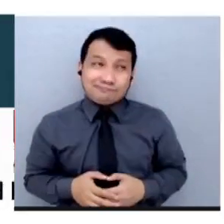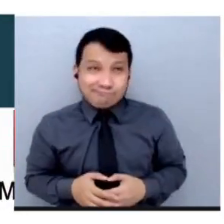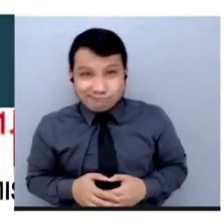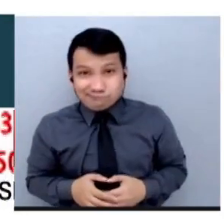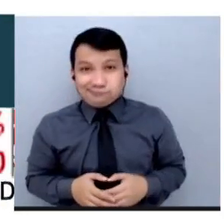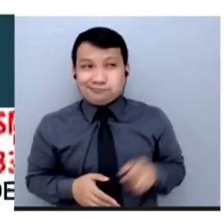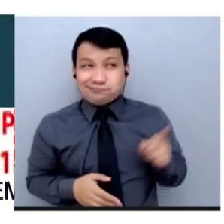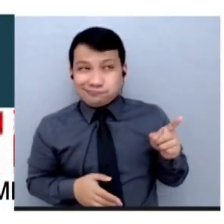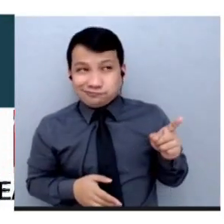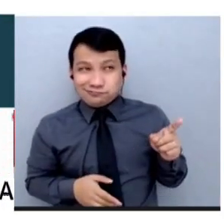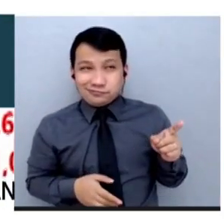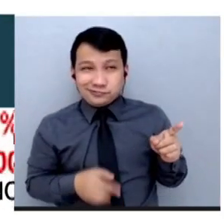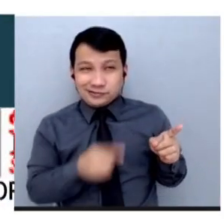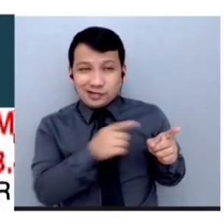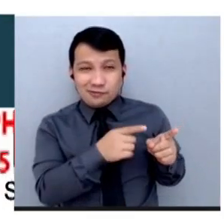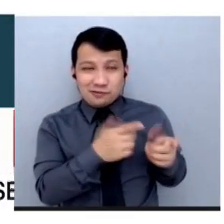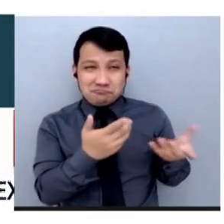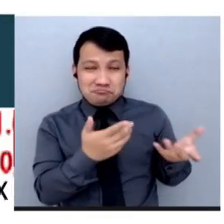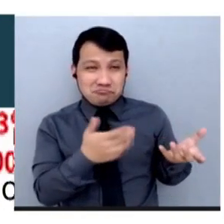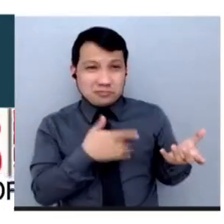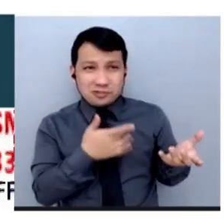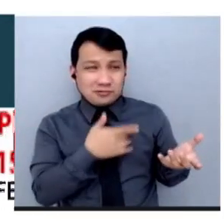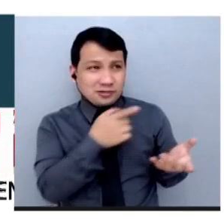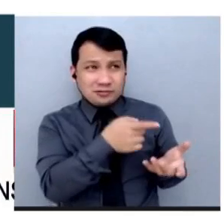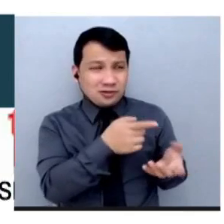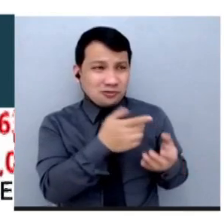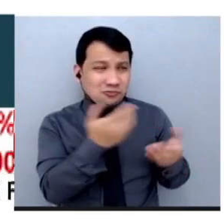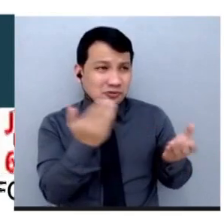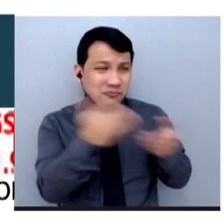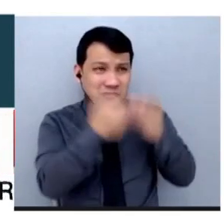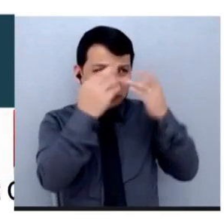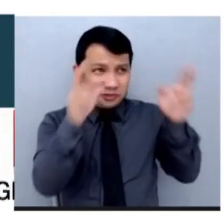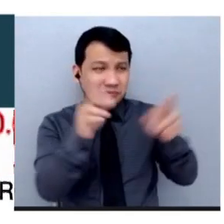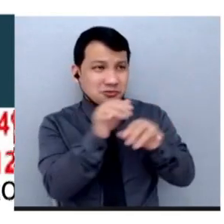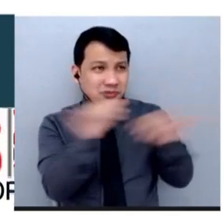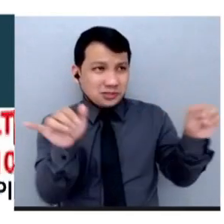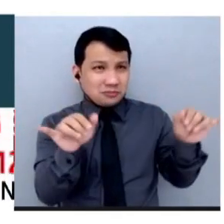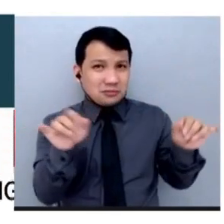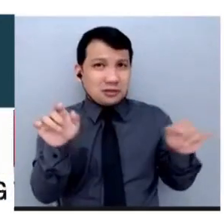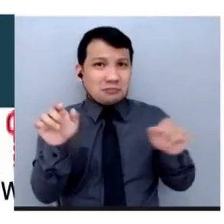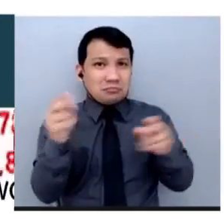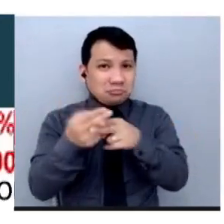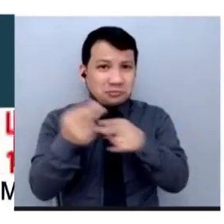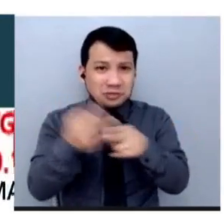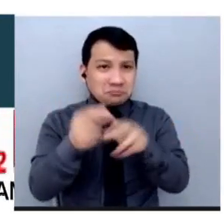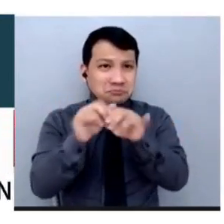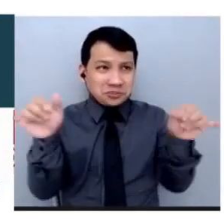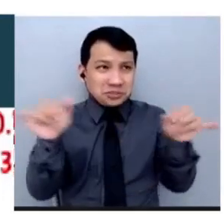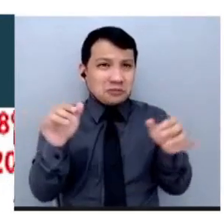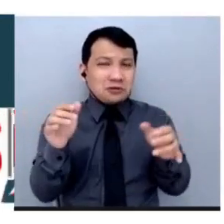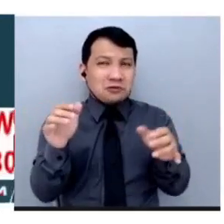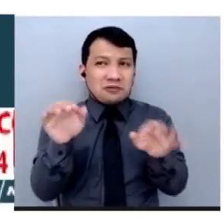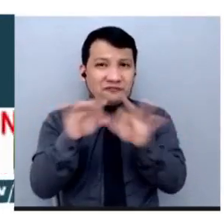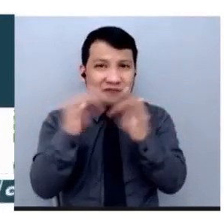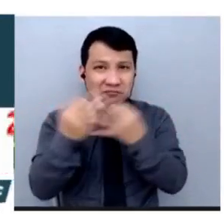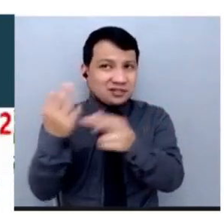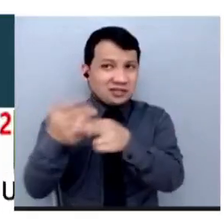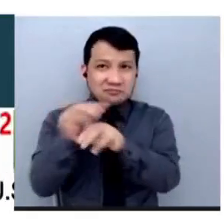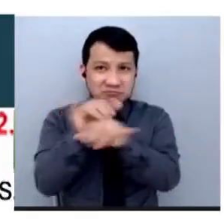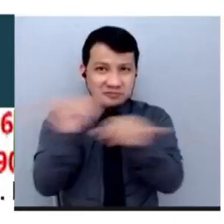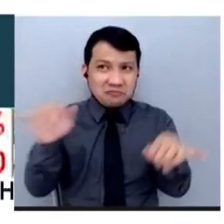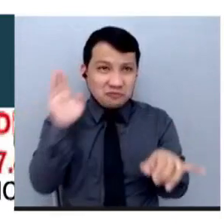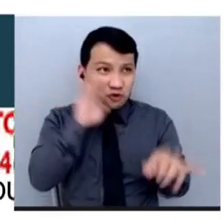What will you say to the criticism that you may not be running, but it's still the same name? So essentially, whatever you do now,